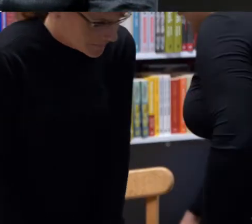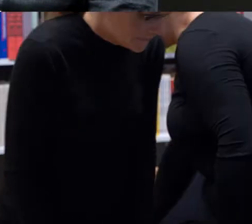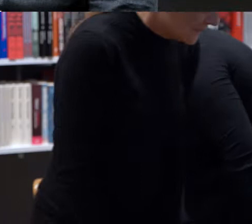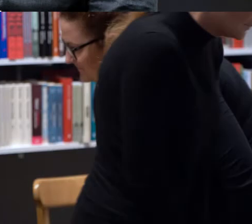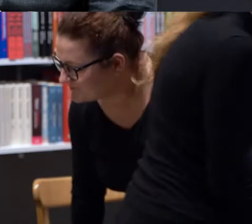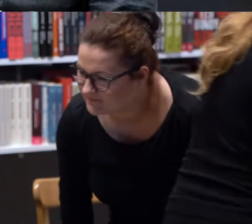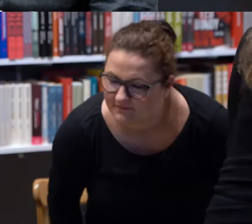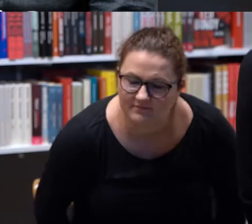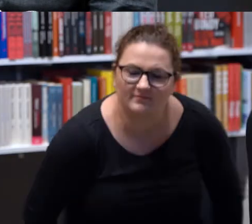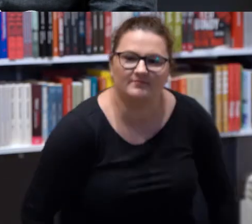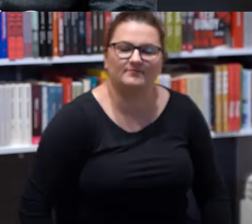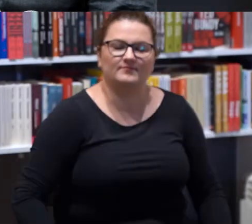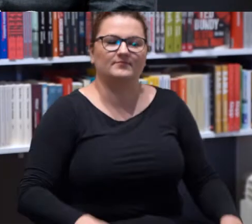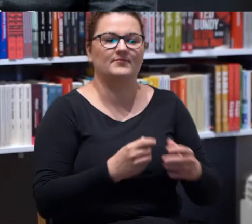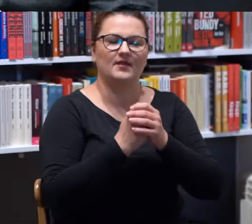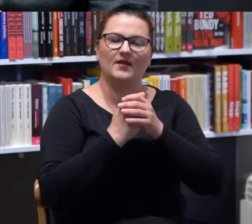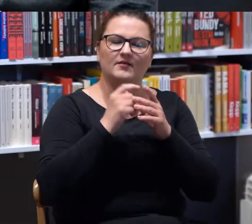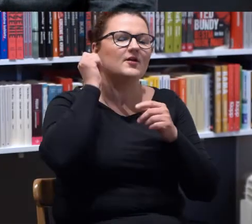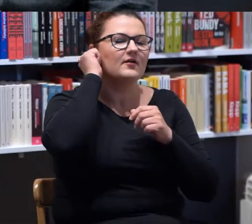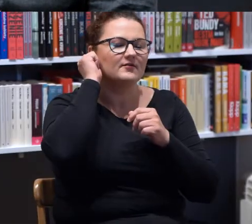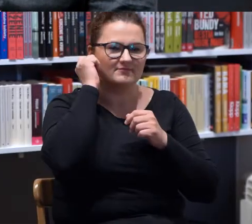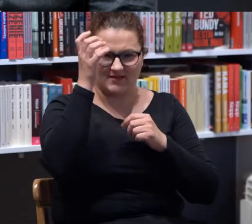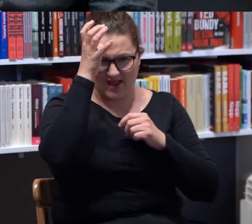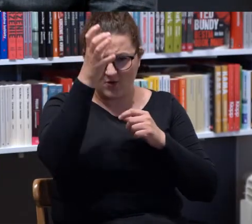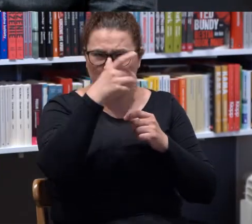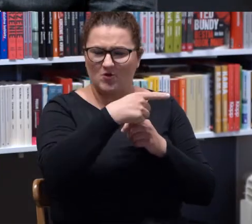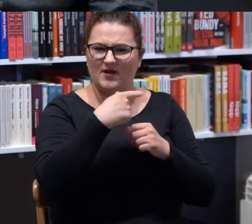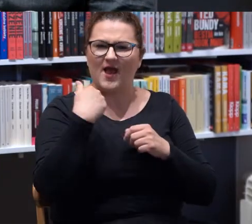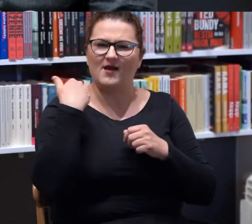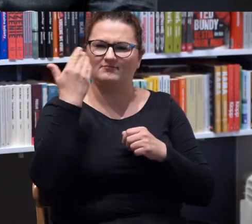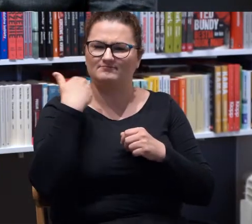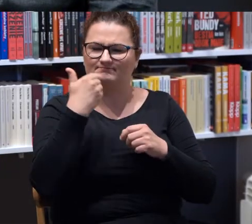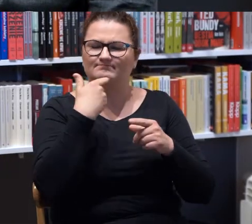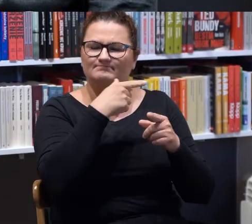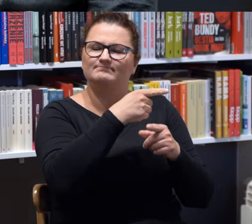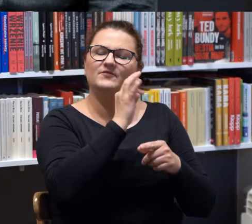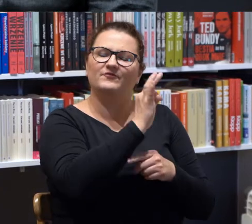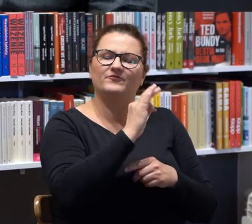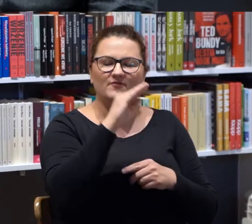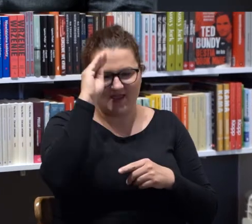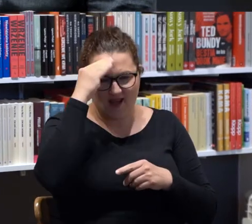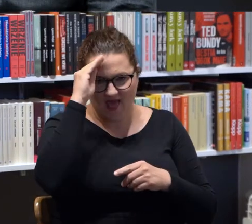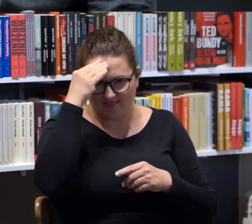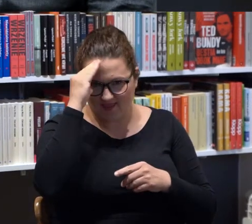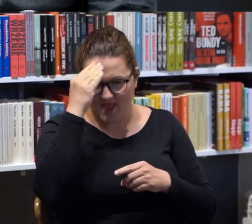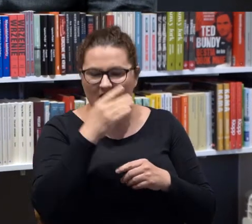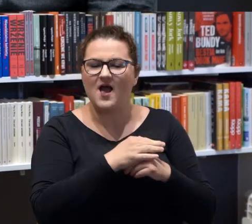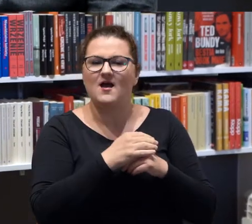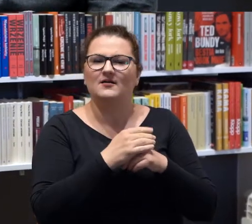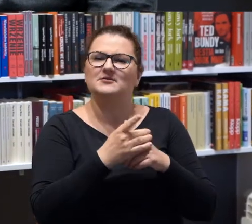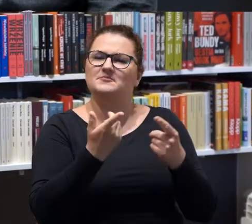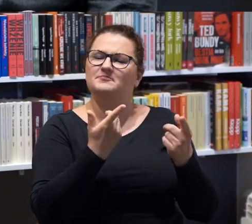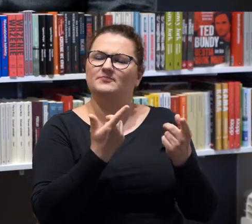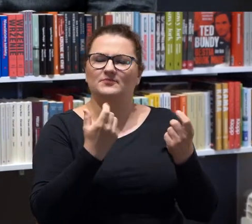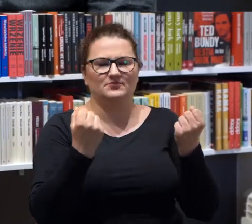spotkanie. I ona tam, to jest akademiczka irlandzka, no szalenie krytyczna w takim właśnie sensie